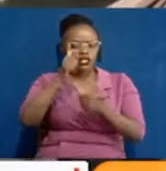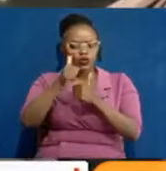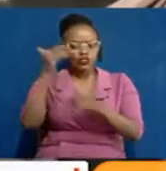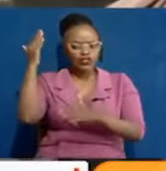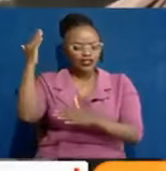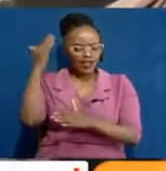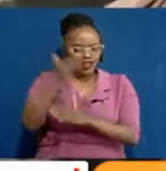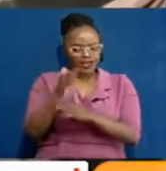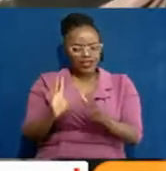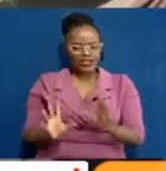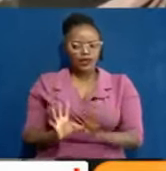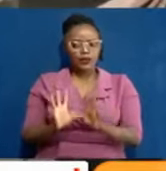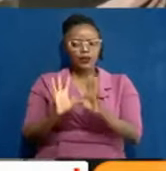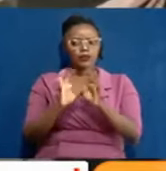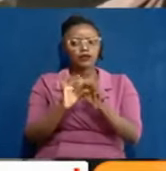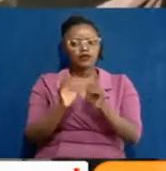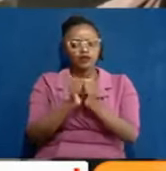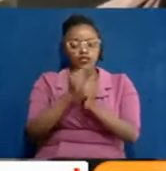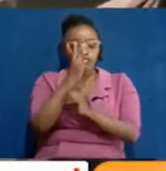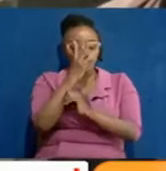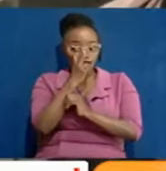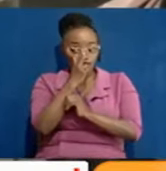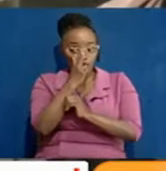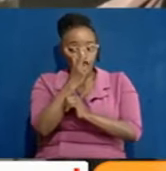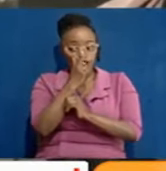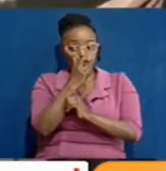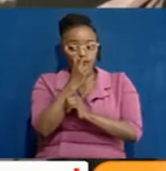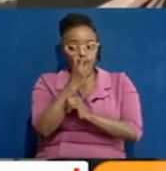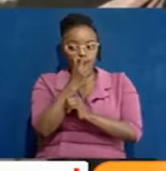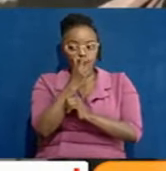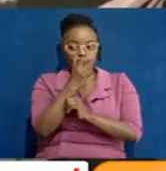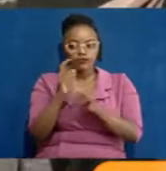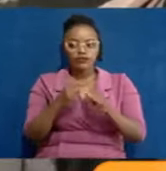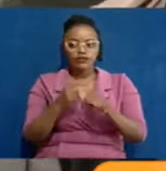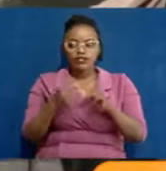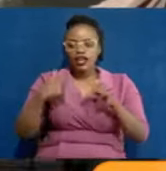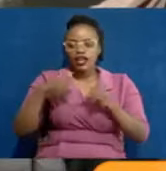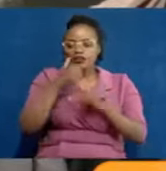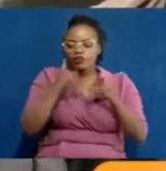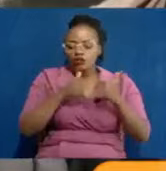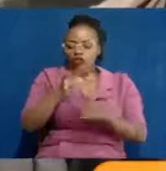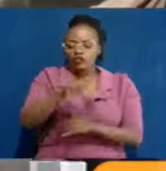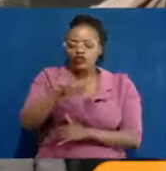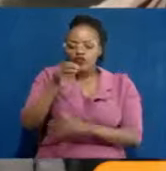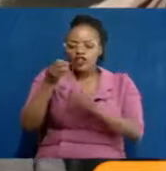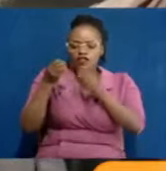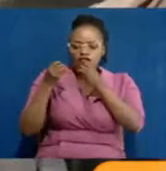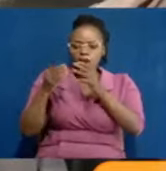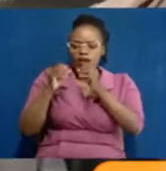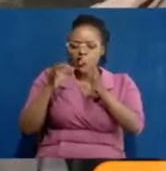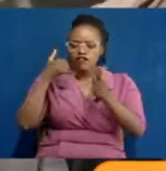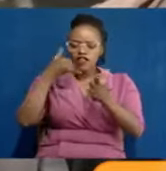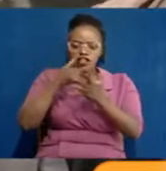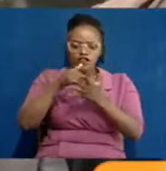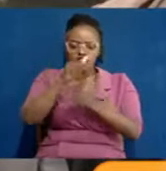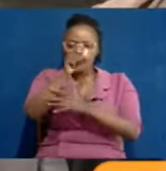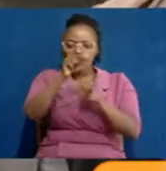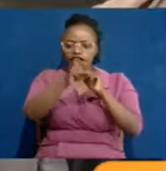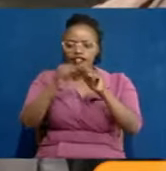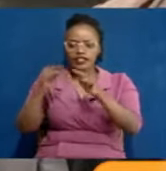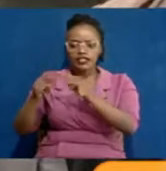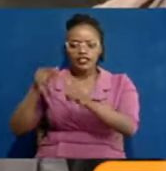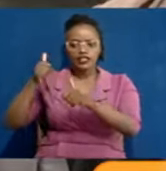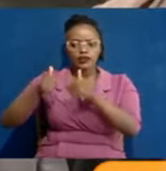directly linked to the suspect. We are yet to find out more if they are involved in the other murders